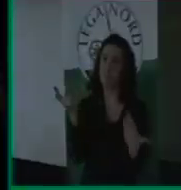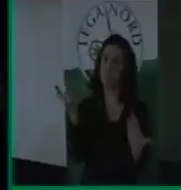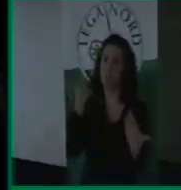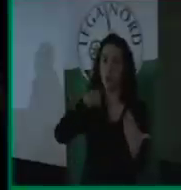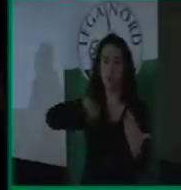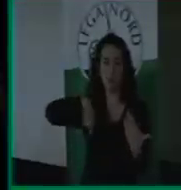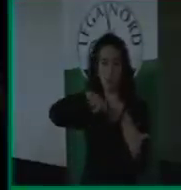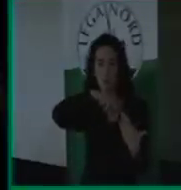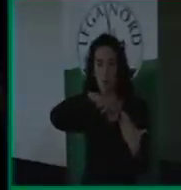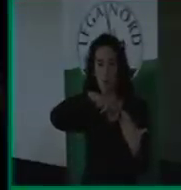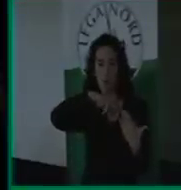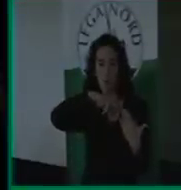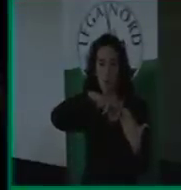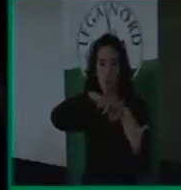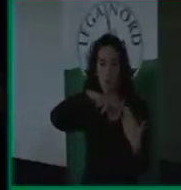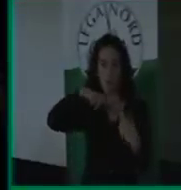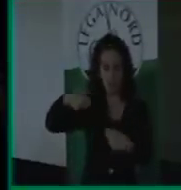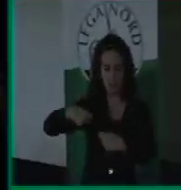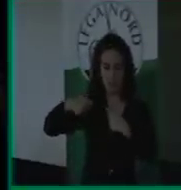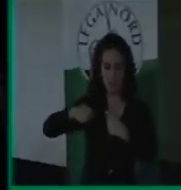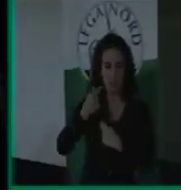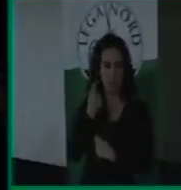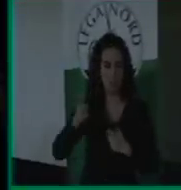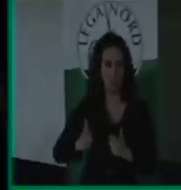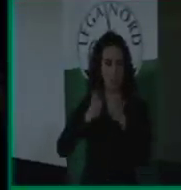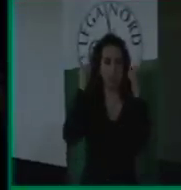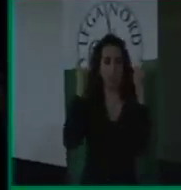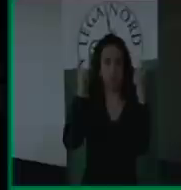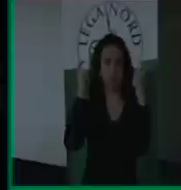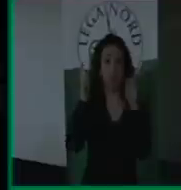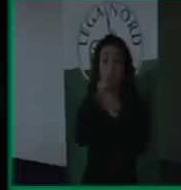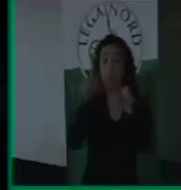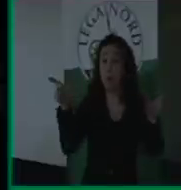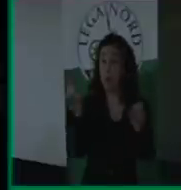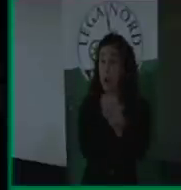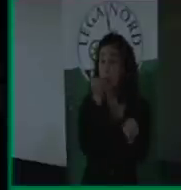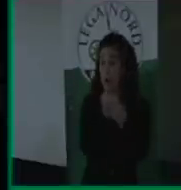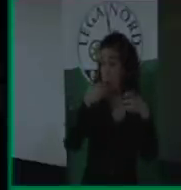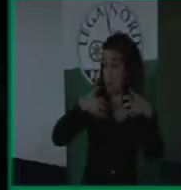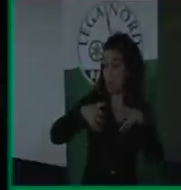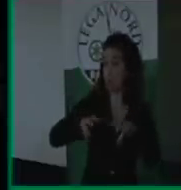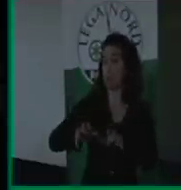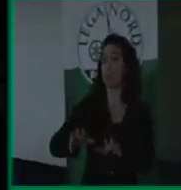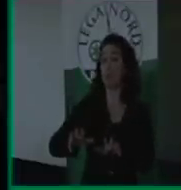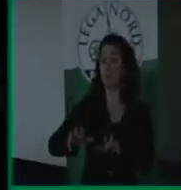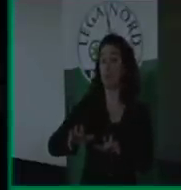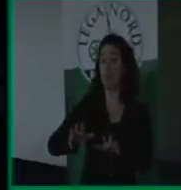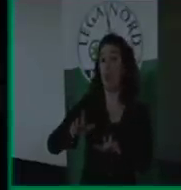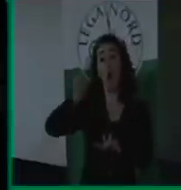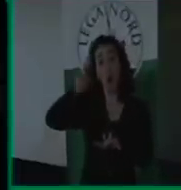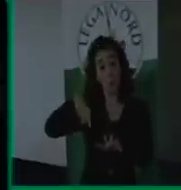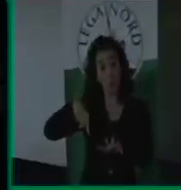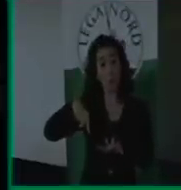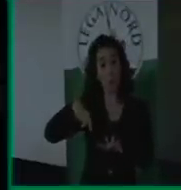inflazione sensibilmente Maggiore avremmo un'occupazione minore e avremmo una